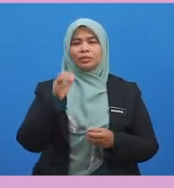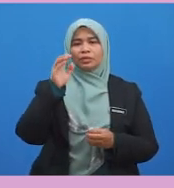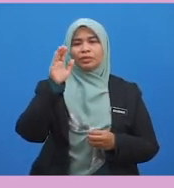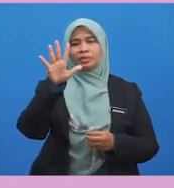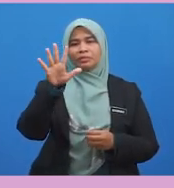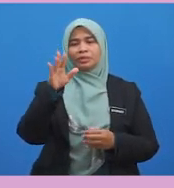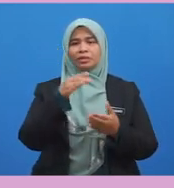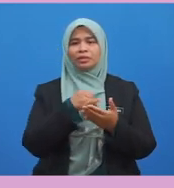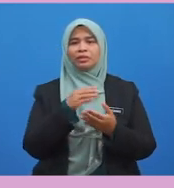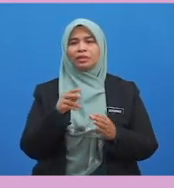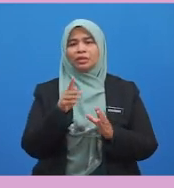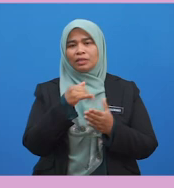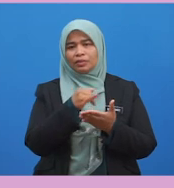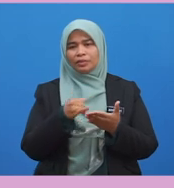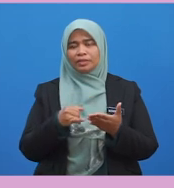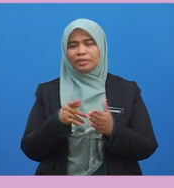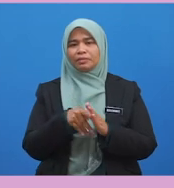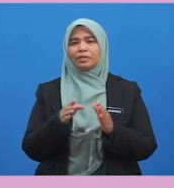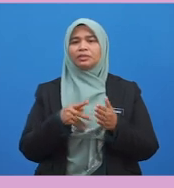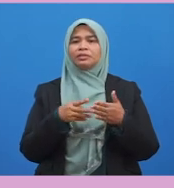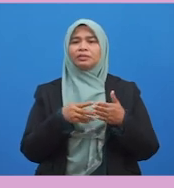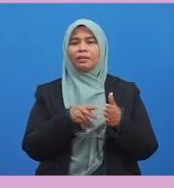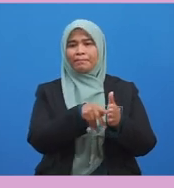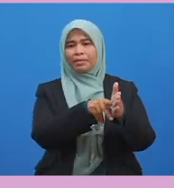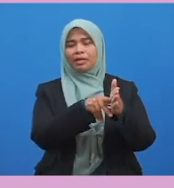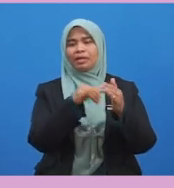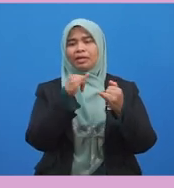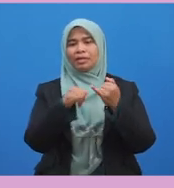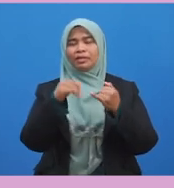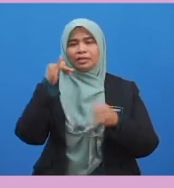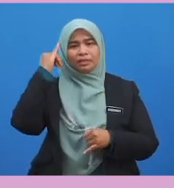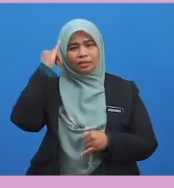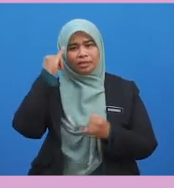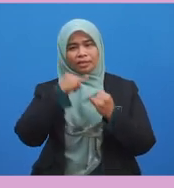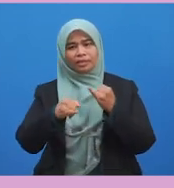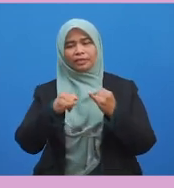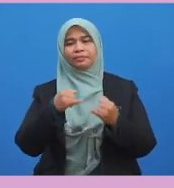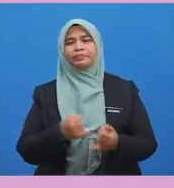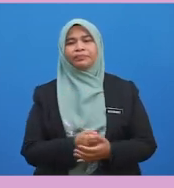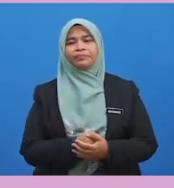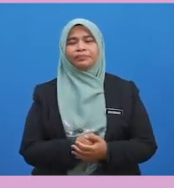Kelima, menghasilkan lukisan persembahan idea akhir.